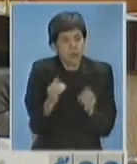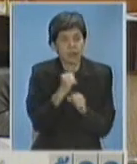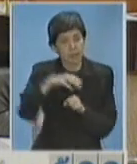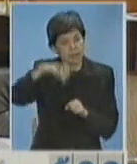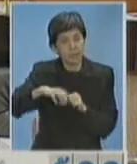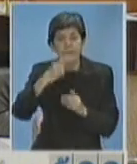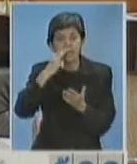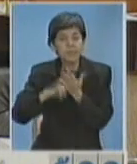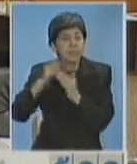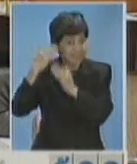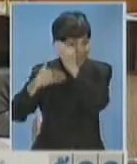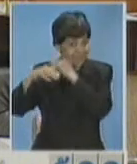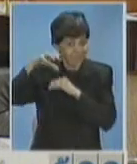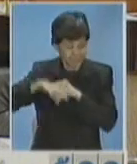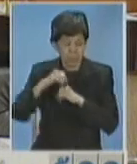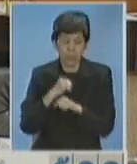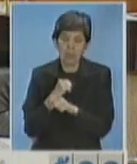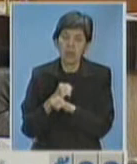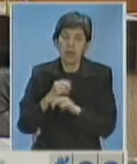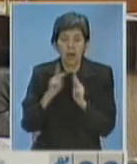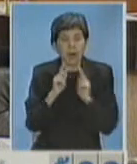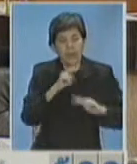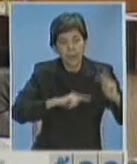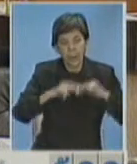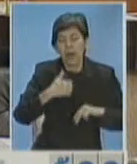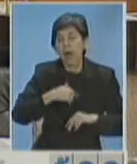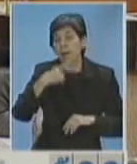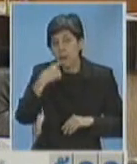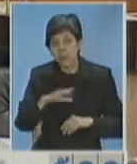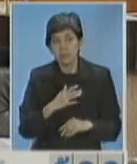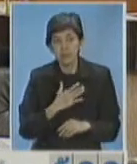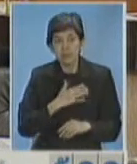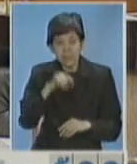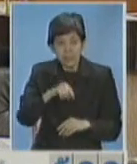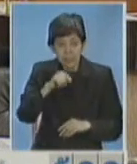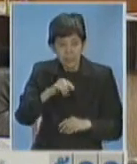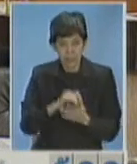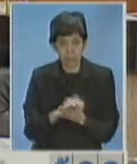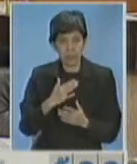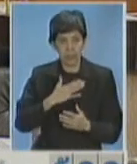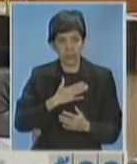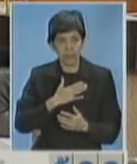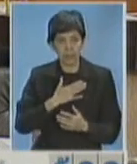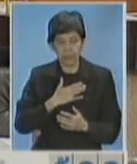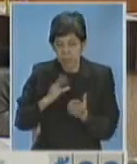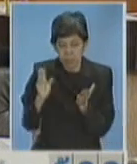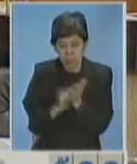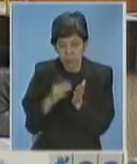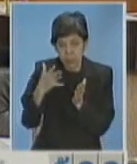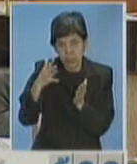ตุเนี่ยนะคะได้มีการผ่านการพิจารณาของกรรมาธิการดิฉันกับเรียนว่าอันนี้เป็นความที่ดิฉันไม่ได้บันทึ